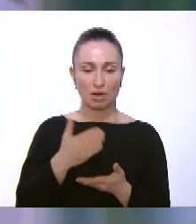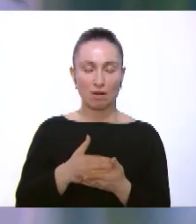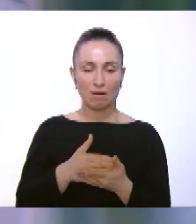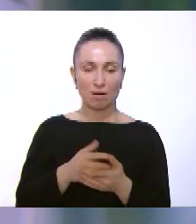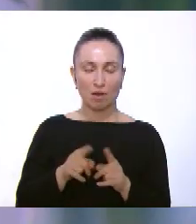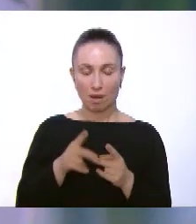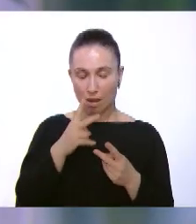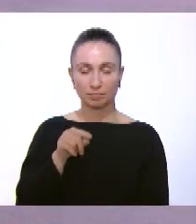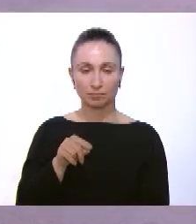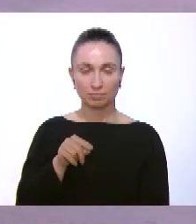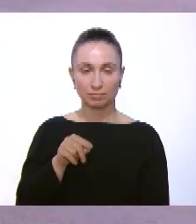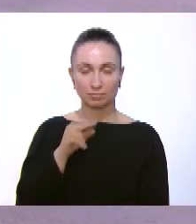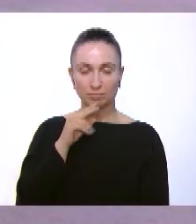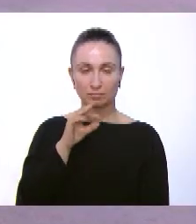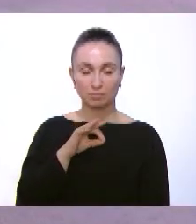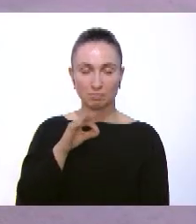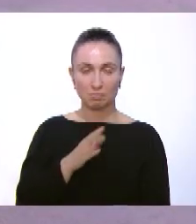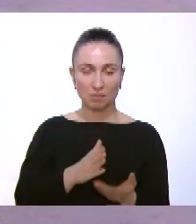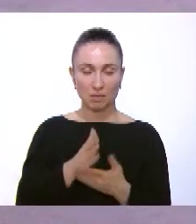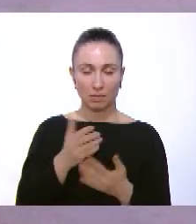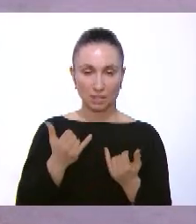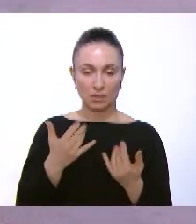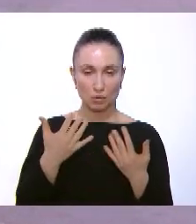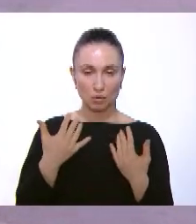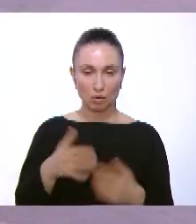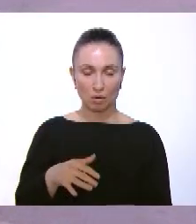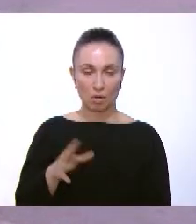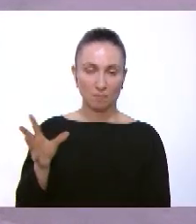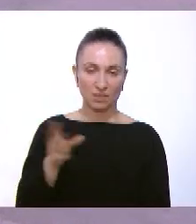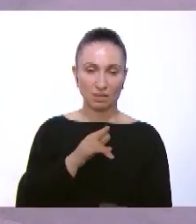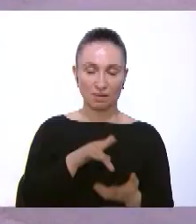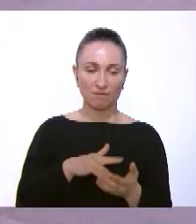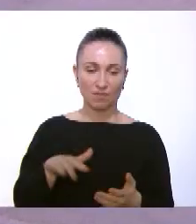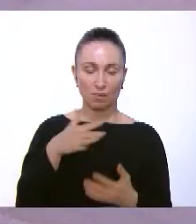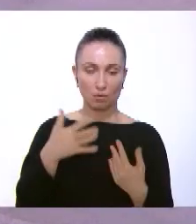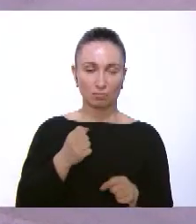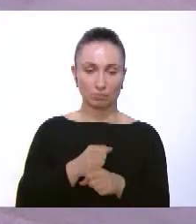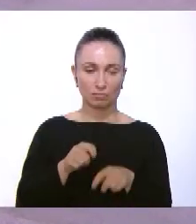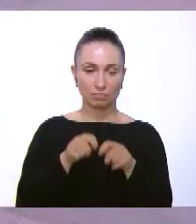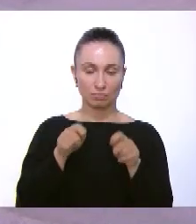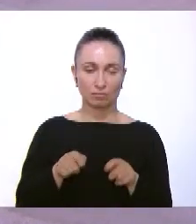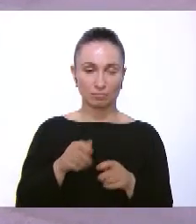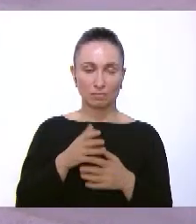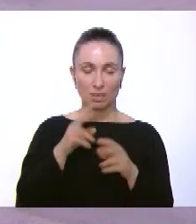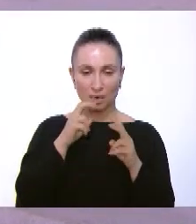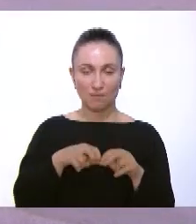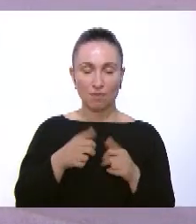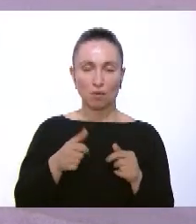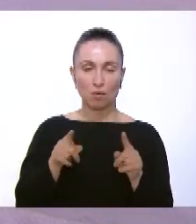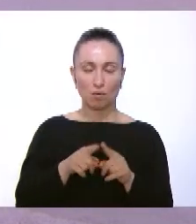ყველაზე ეფექტური წამლის მიმართ. და დღეს უკვე მთელს ქვეყანაში დანერგილია ეს კვლევა,